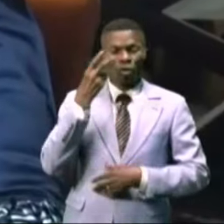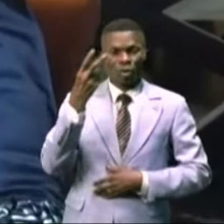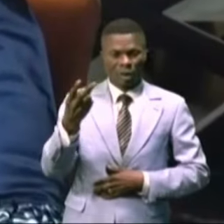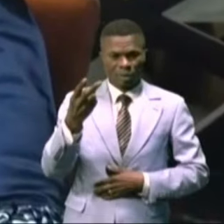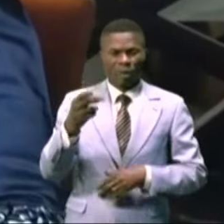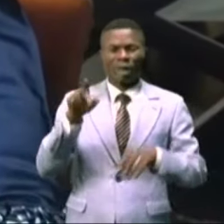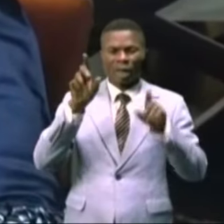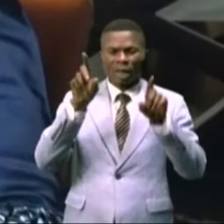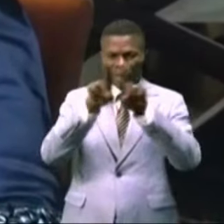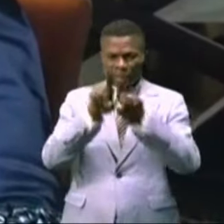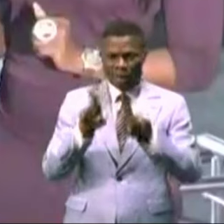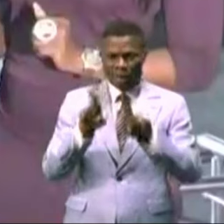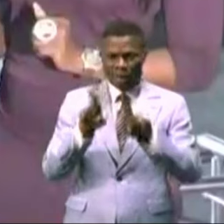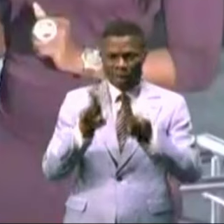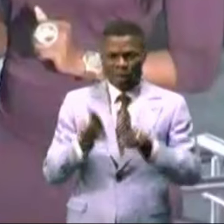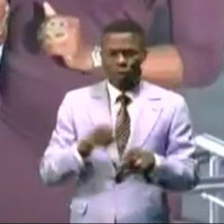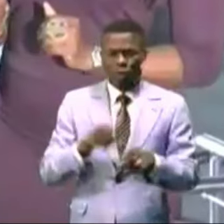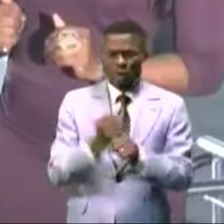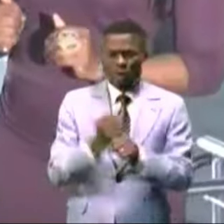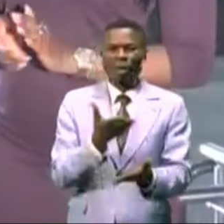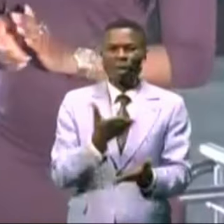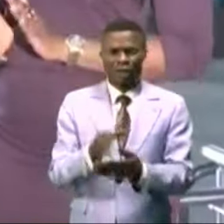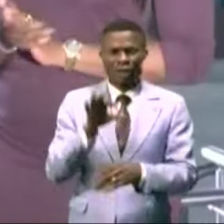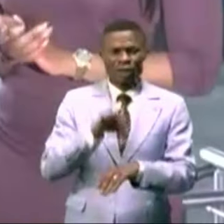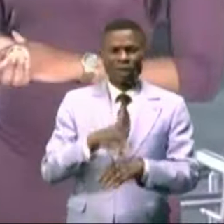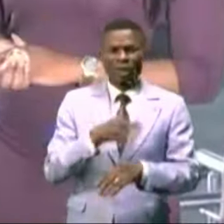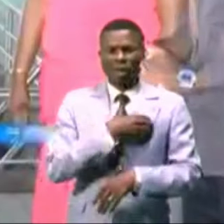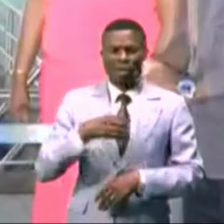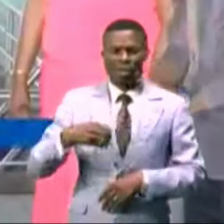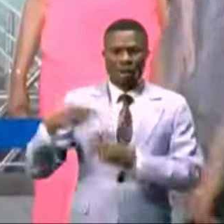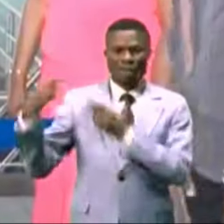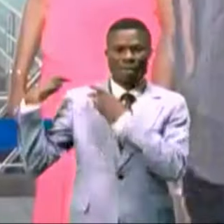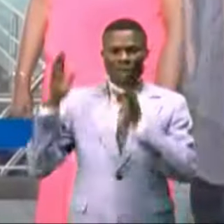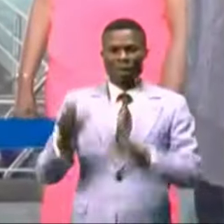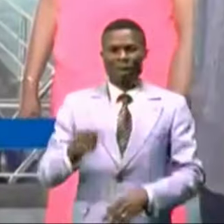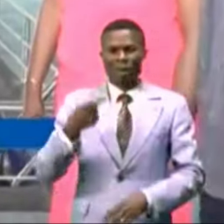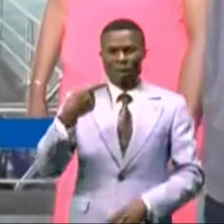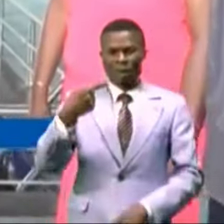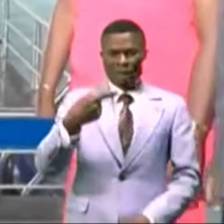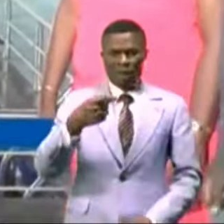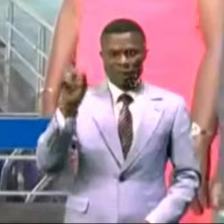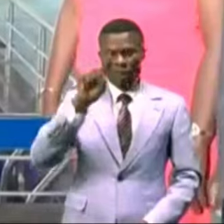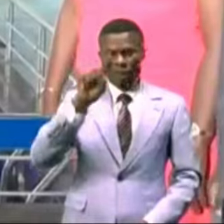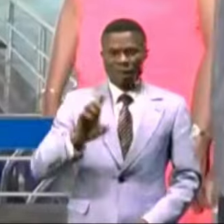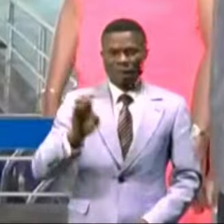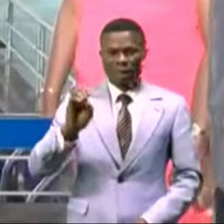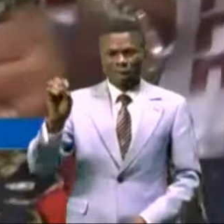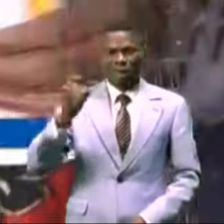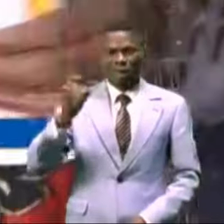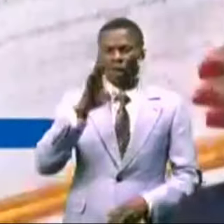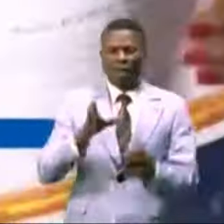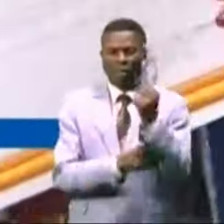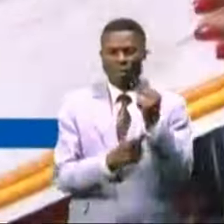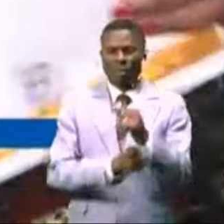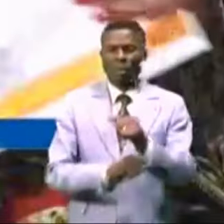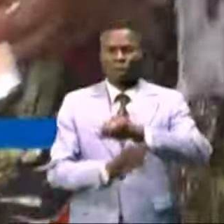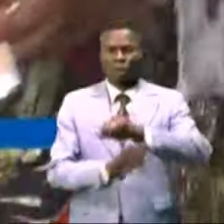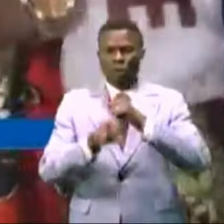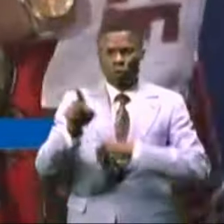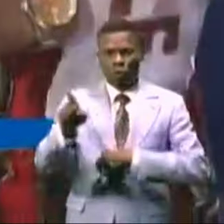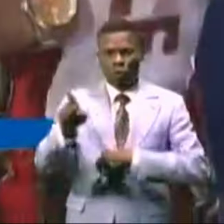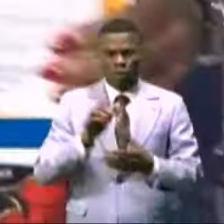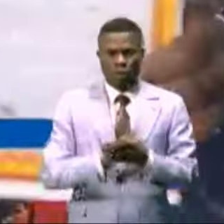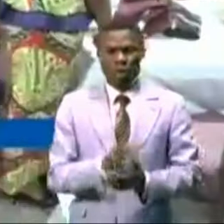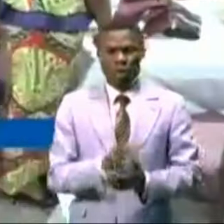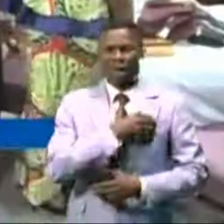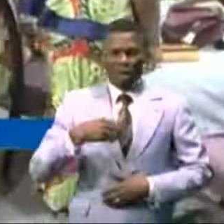d'un travail bien accompli. Occasion pour Gisèle Catal de remercier ses partenaires, dont Fideli Chibichabene,